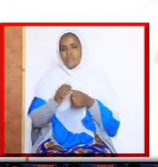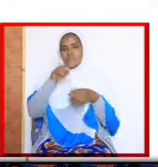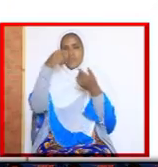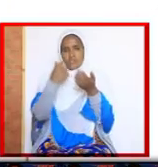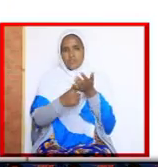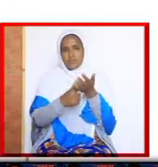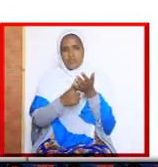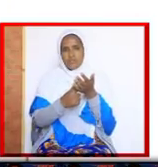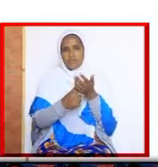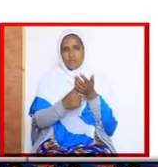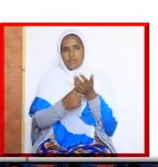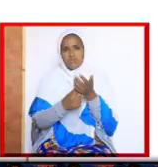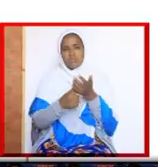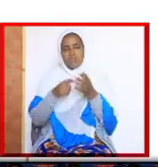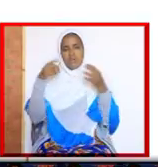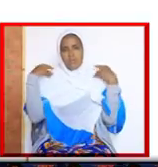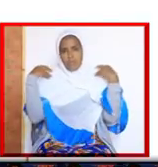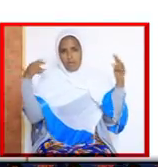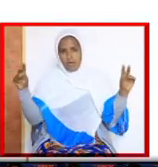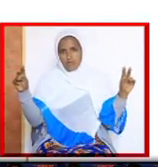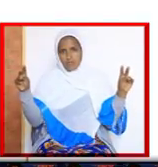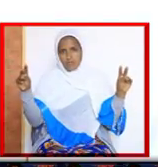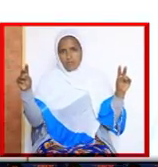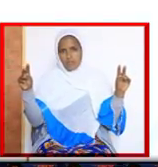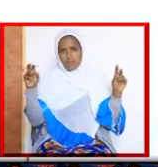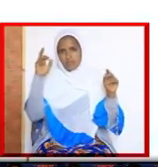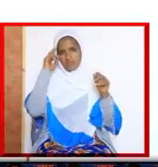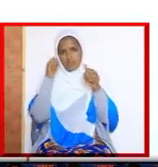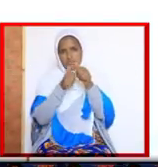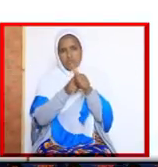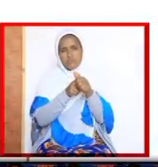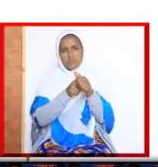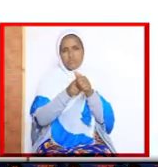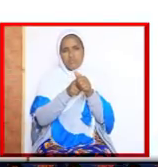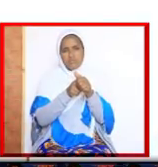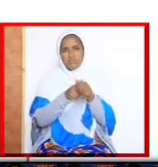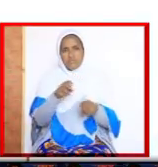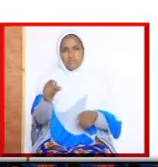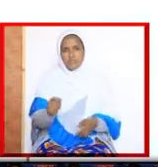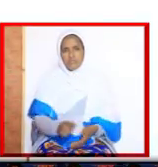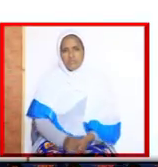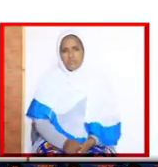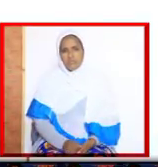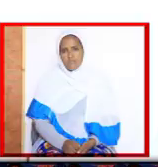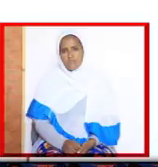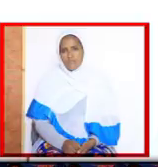ያስፈልጋል። ከልጅነት ጀምሮ እንግዲህ በዳዊት አሁ ነው የሚጀምረው። ዳዊት ከደገመ በኋላ በቅዳሴ